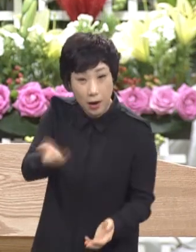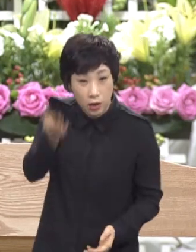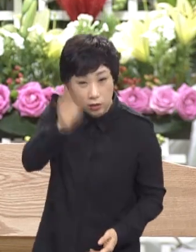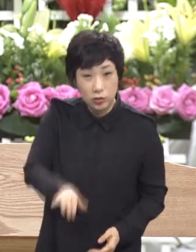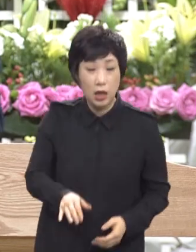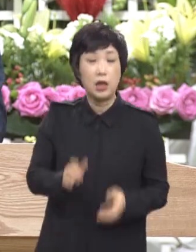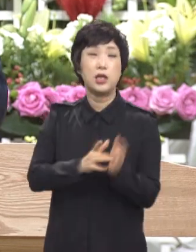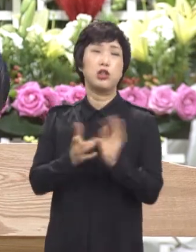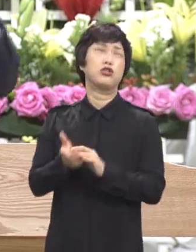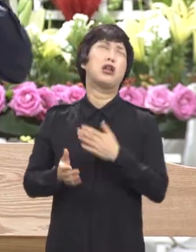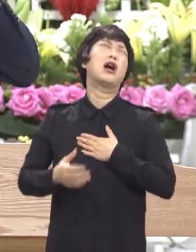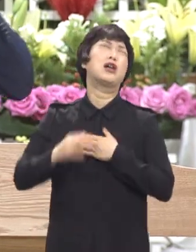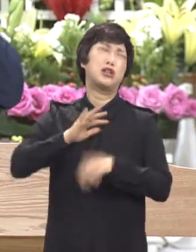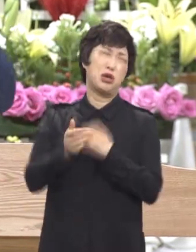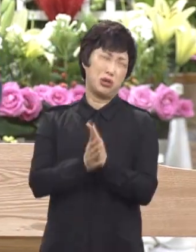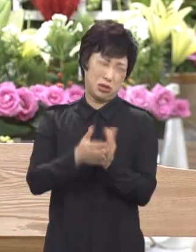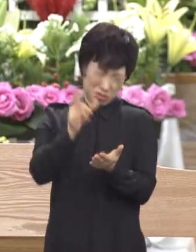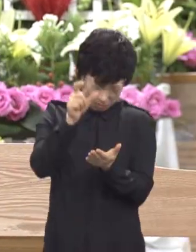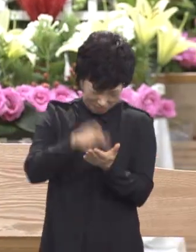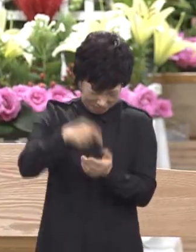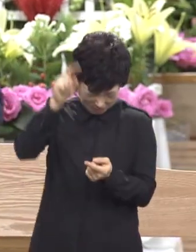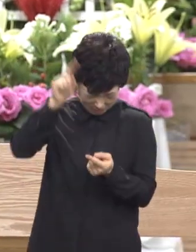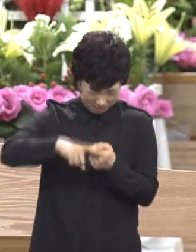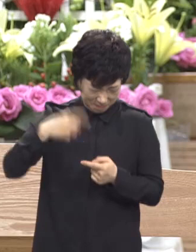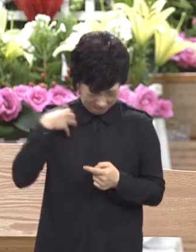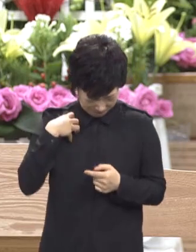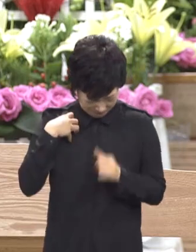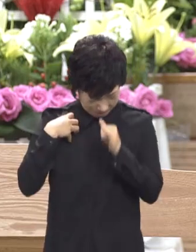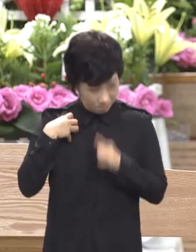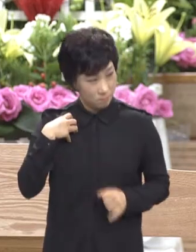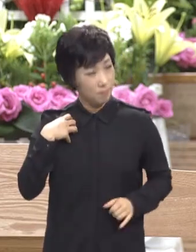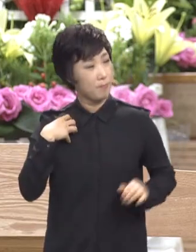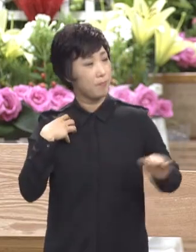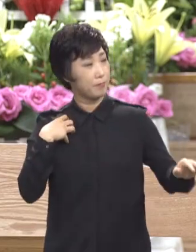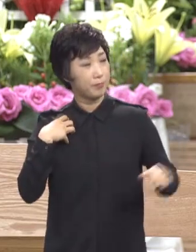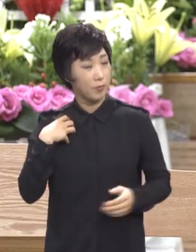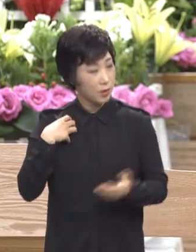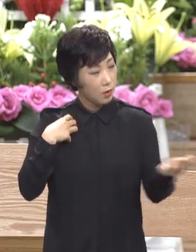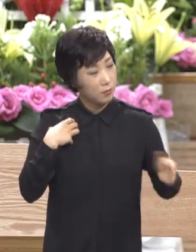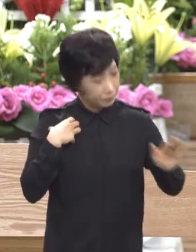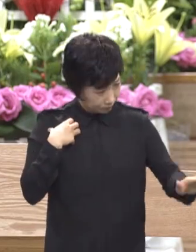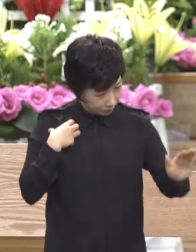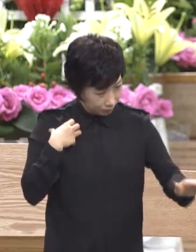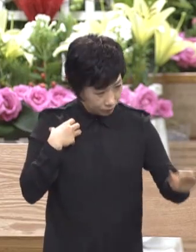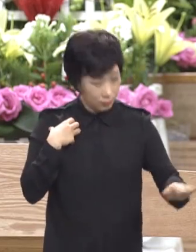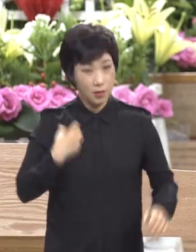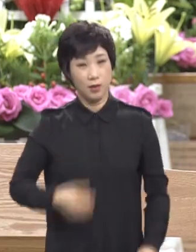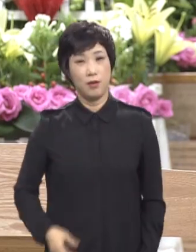성경이 이루어지게 하기 위해서 이 길을 가야 하니 너희 진정해라.